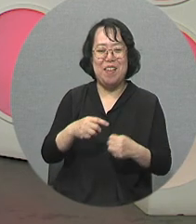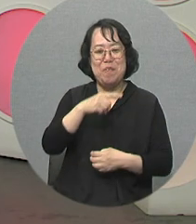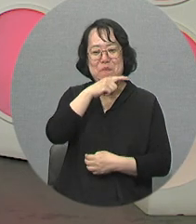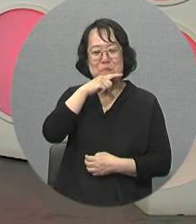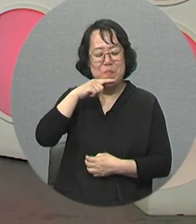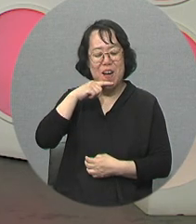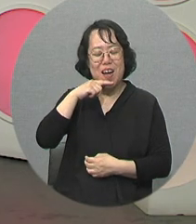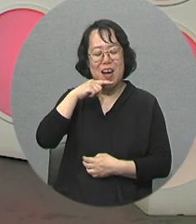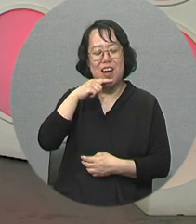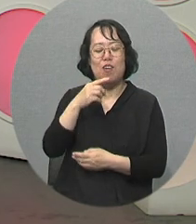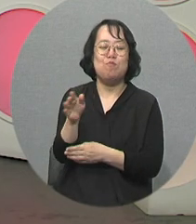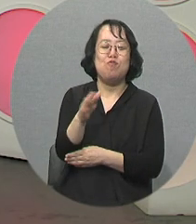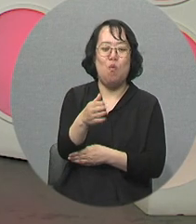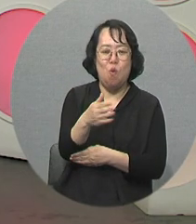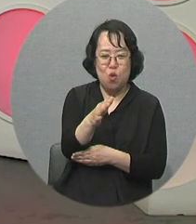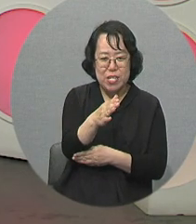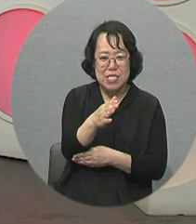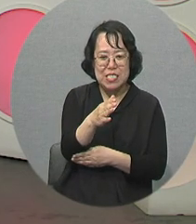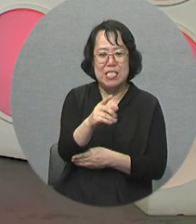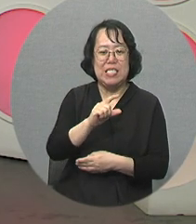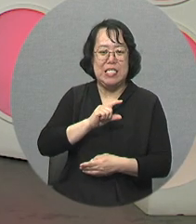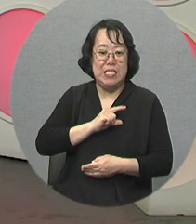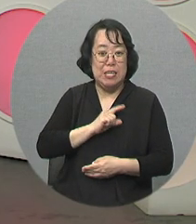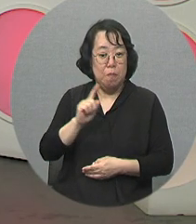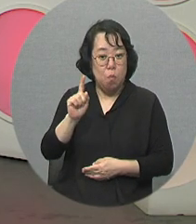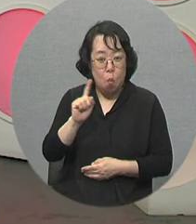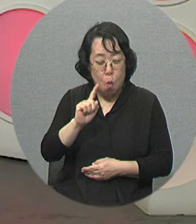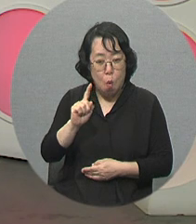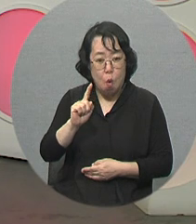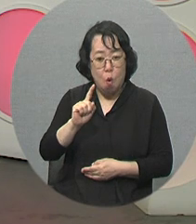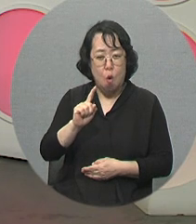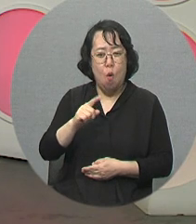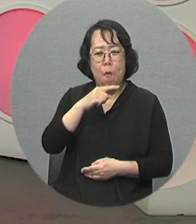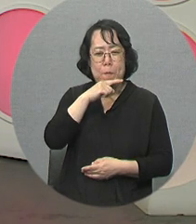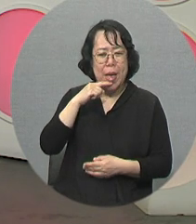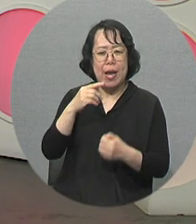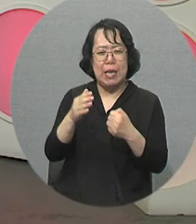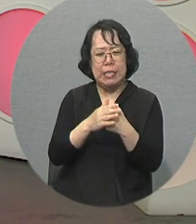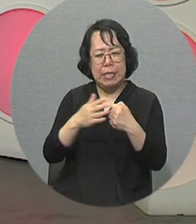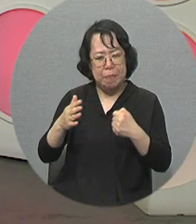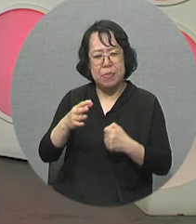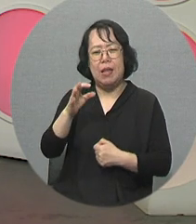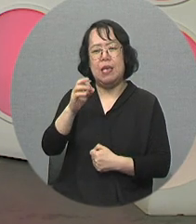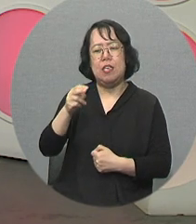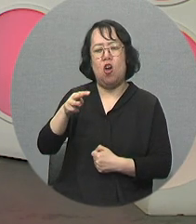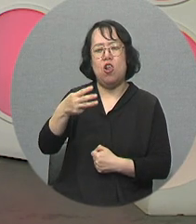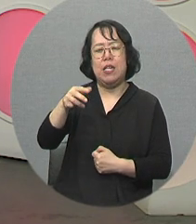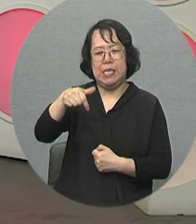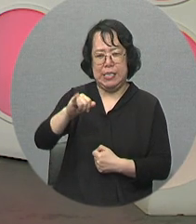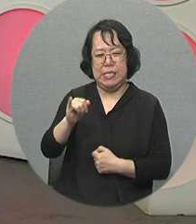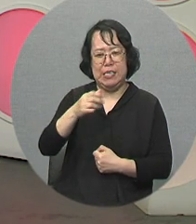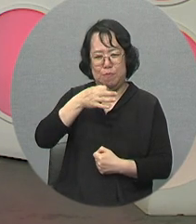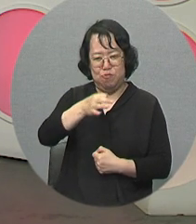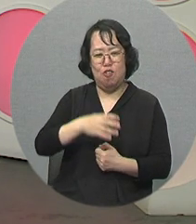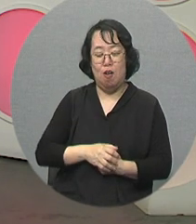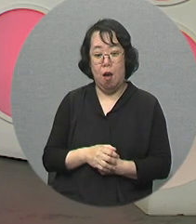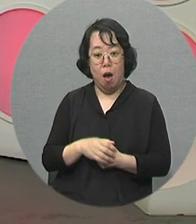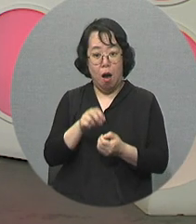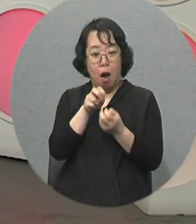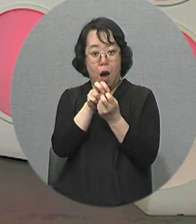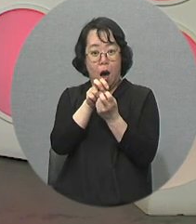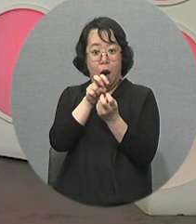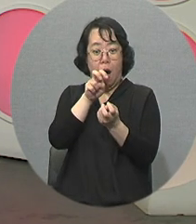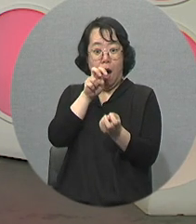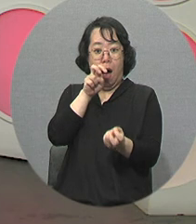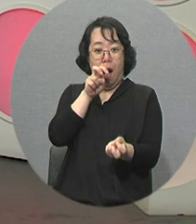불볼락인 그 고기는 열기로 더 많이 불린다고 했고 저는 눈앞의 광경에 입을 다물지 못한 채